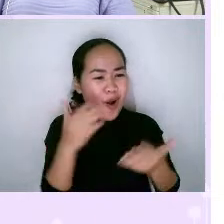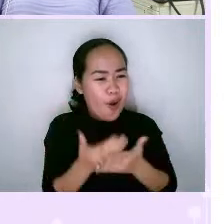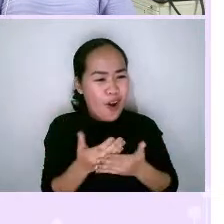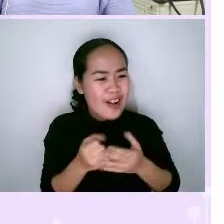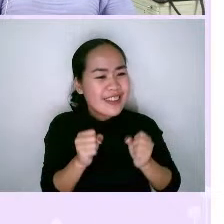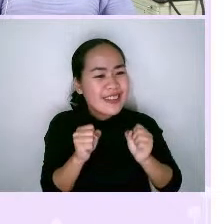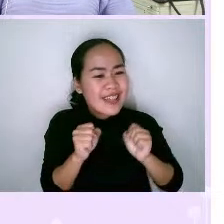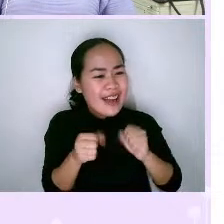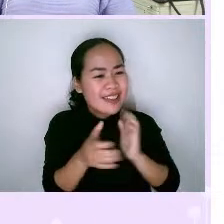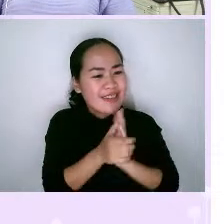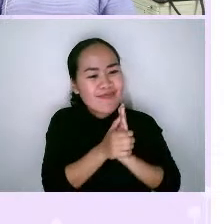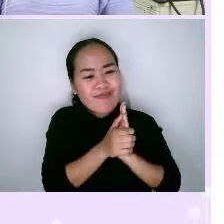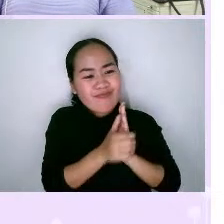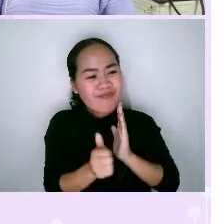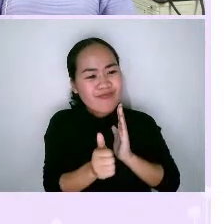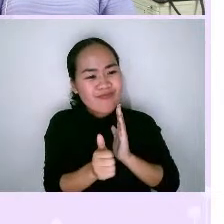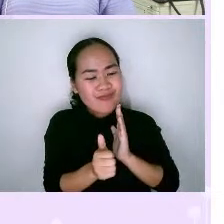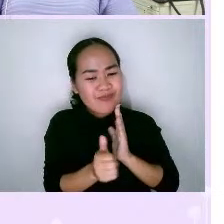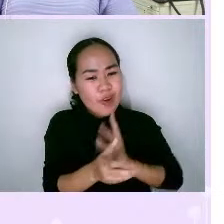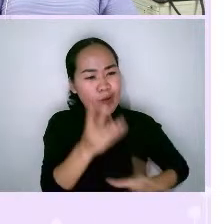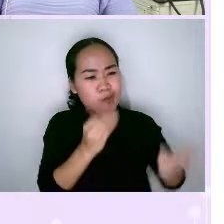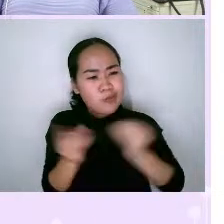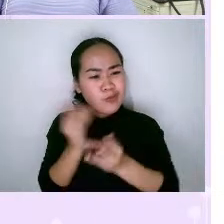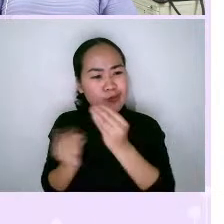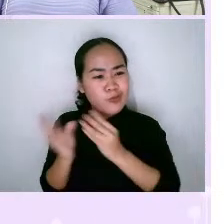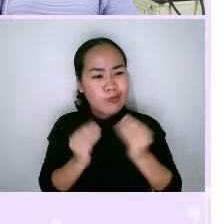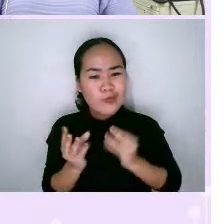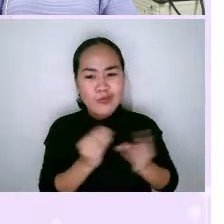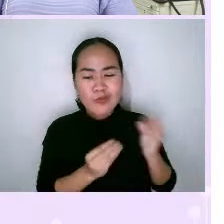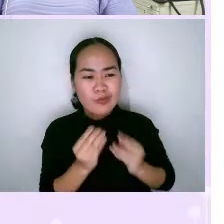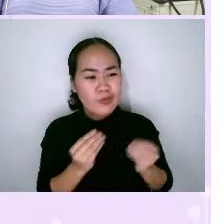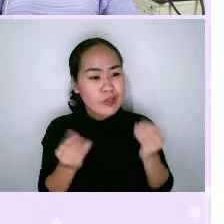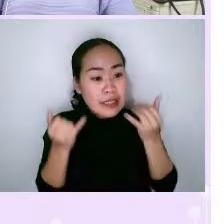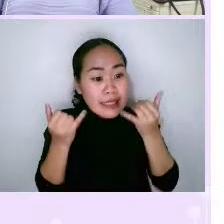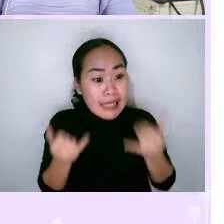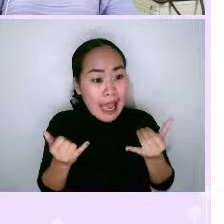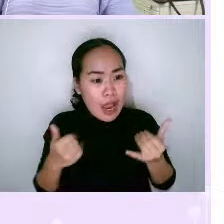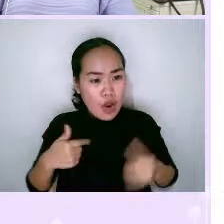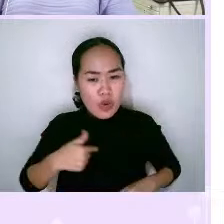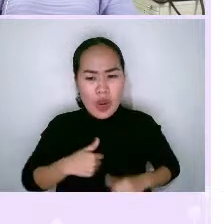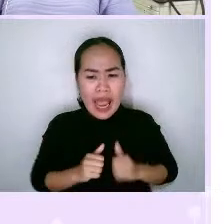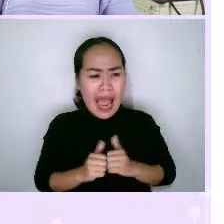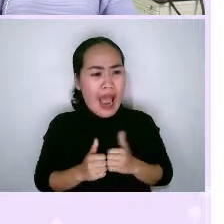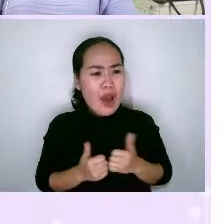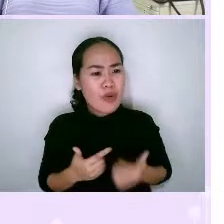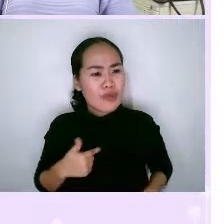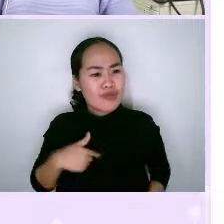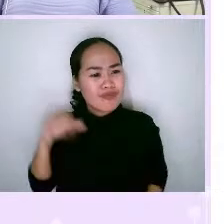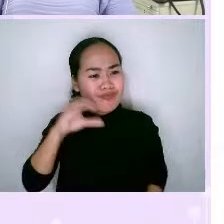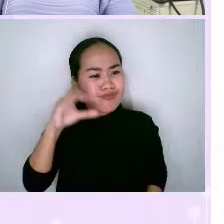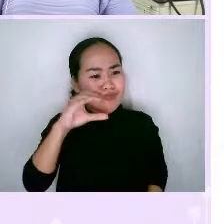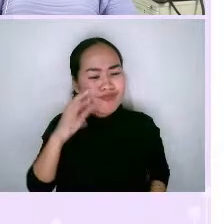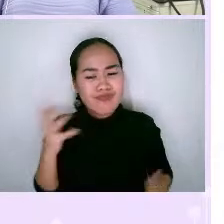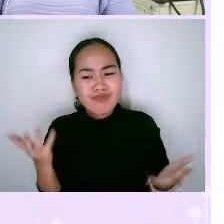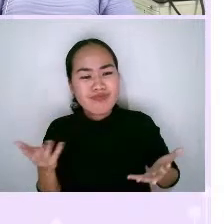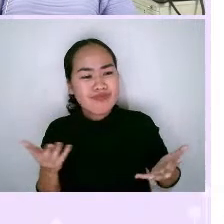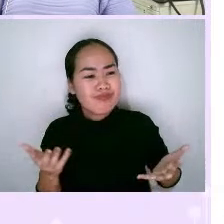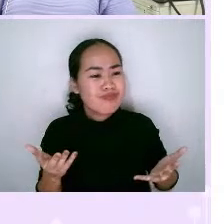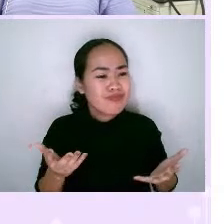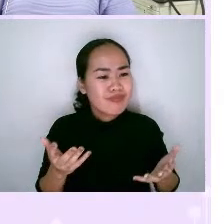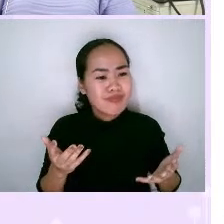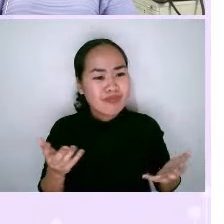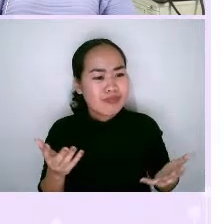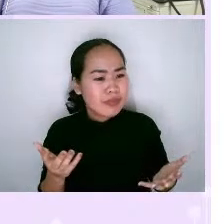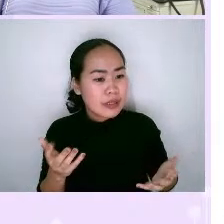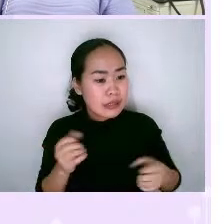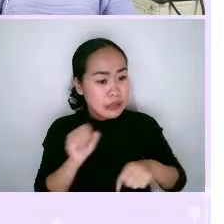kanina, ang next po nating step is para tayo ay makahanap ng trabaho, makapasok ng trabaho. At kung tayo